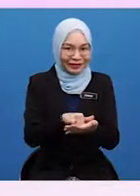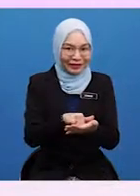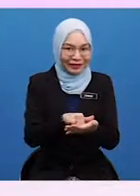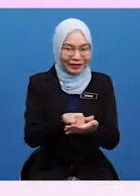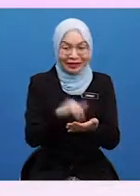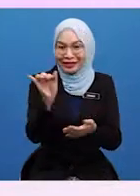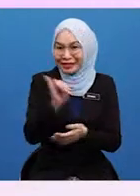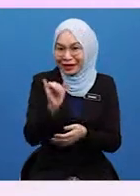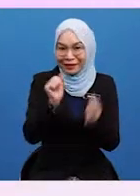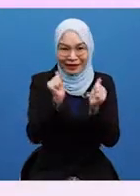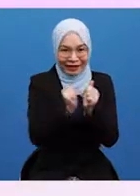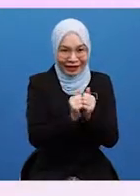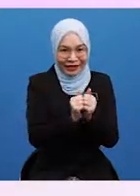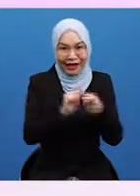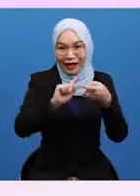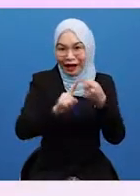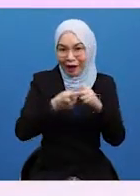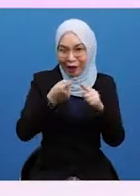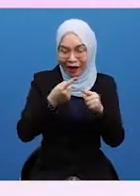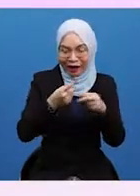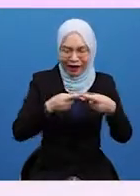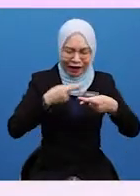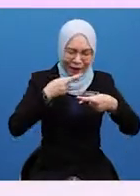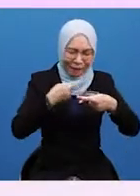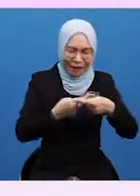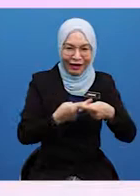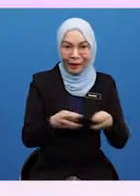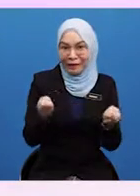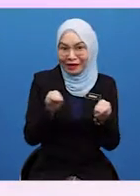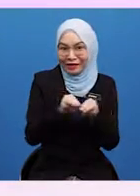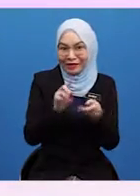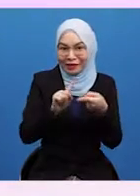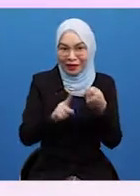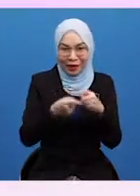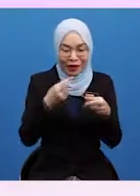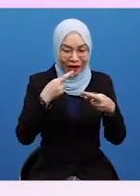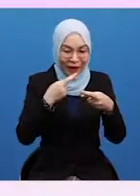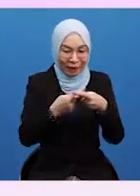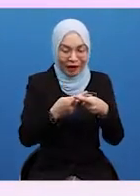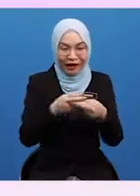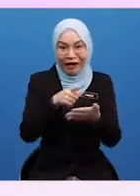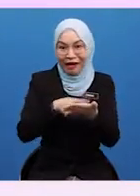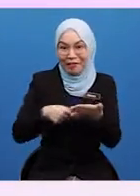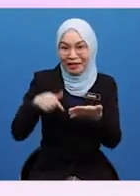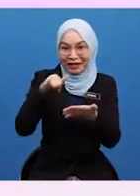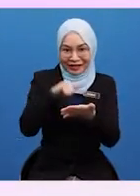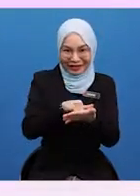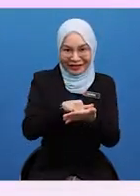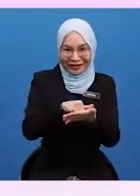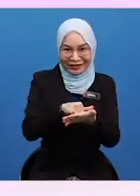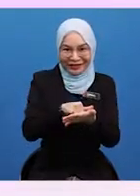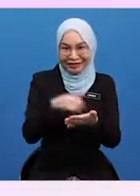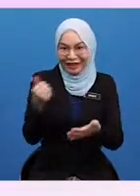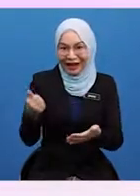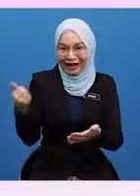Brothers disitulah iyanya Brothers bak kata pepatah Melayu mani tidak basah Sido tidak Lena dan